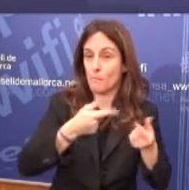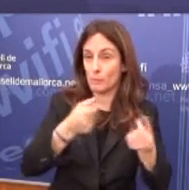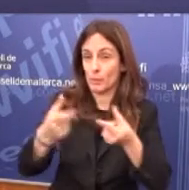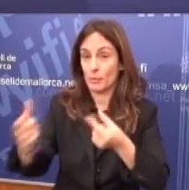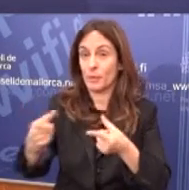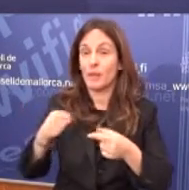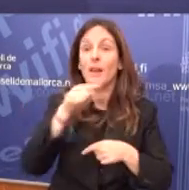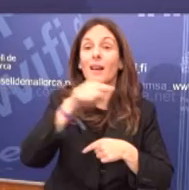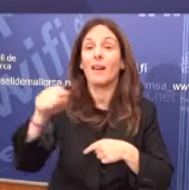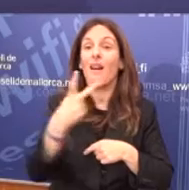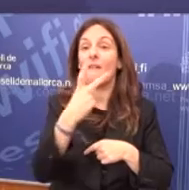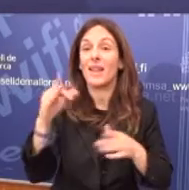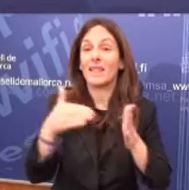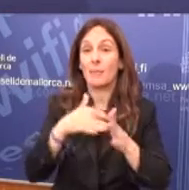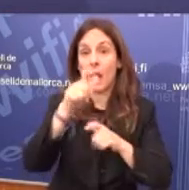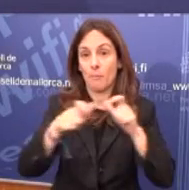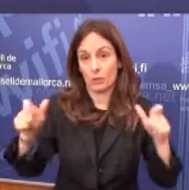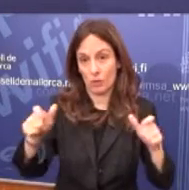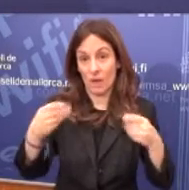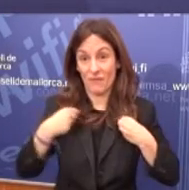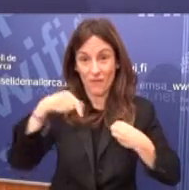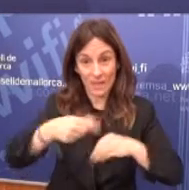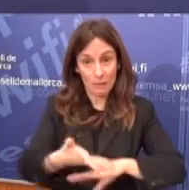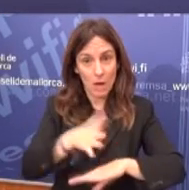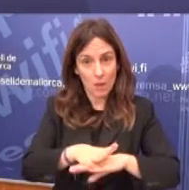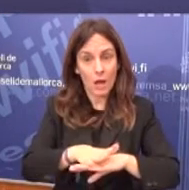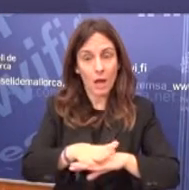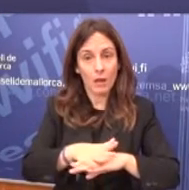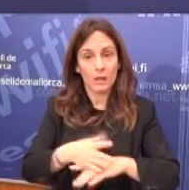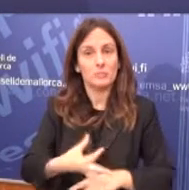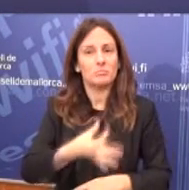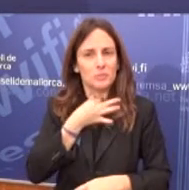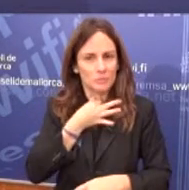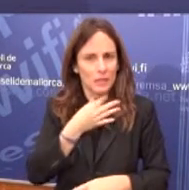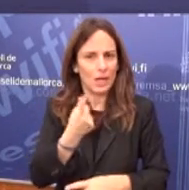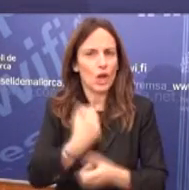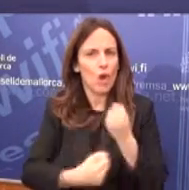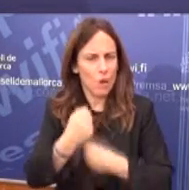aquestes 20.000 persones que tenim a Mallorca que tenien dificultats